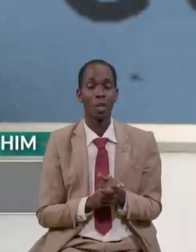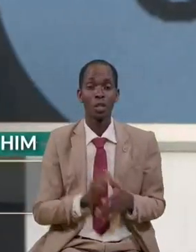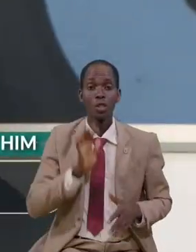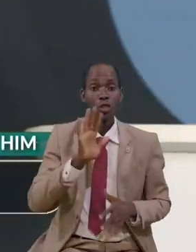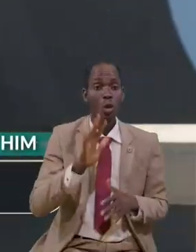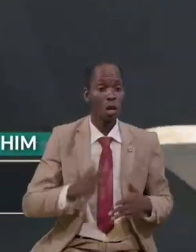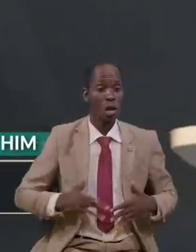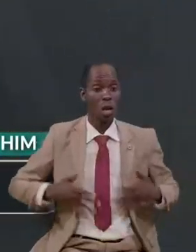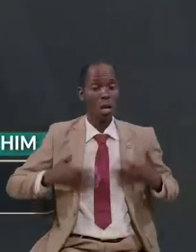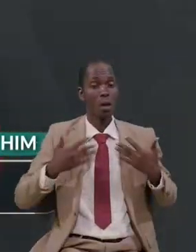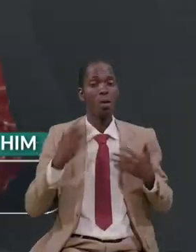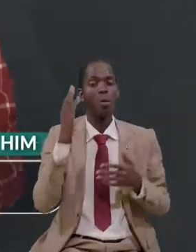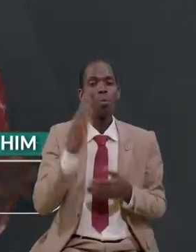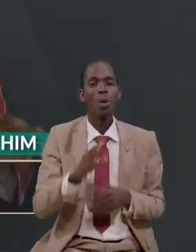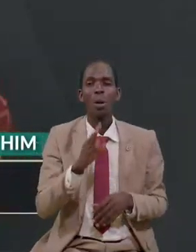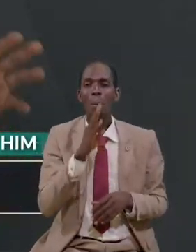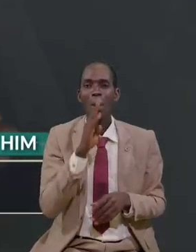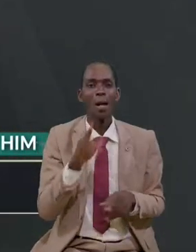Votre vie,